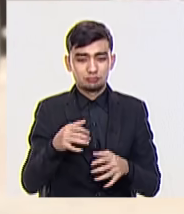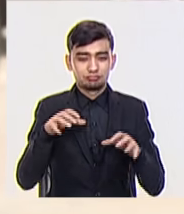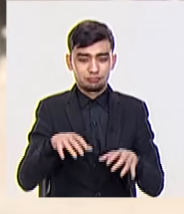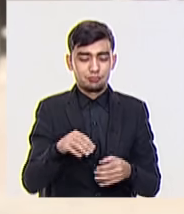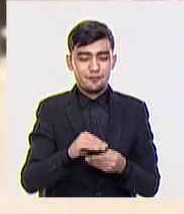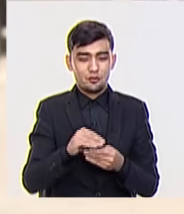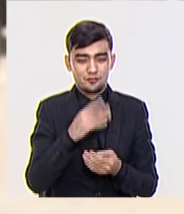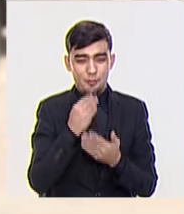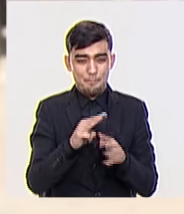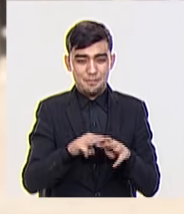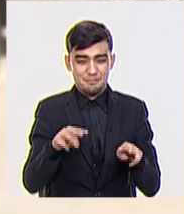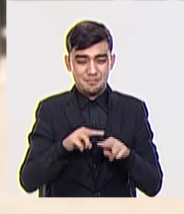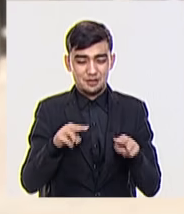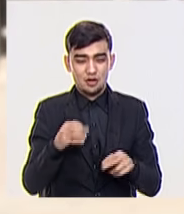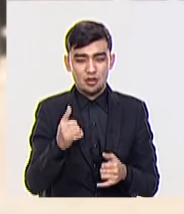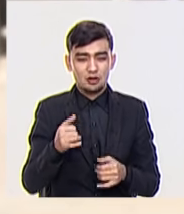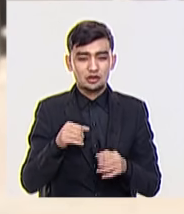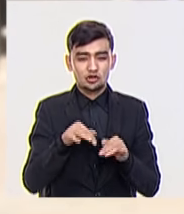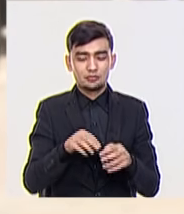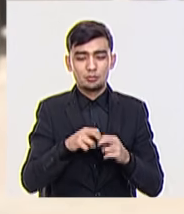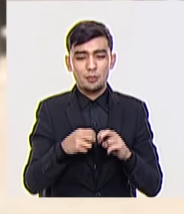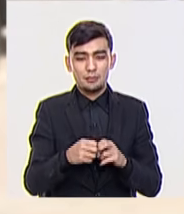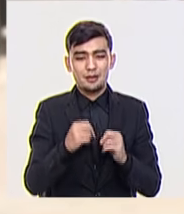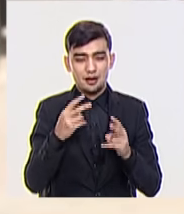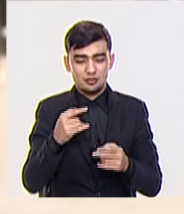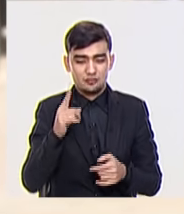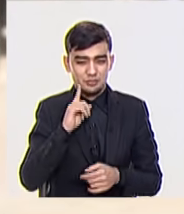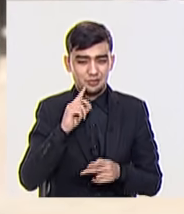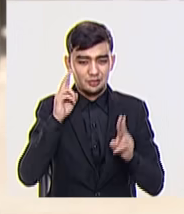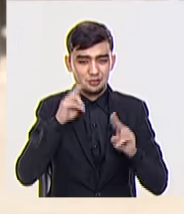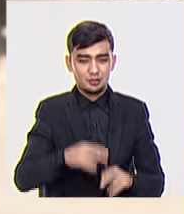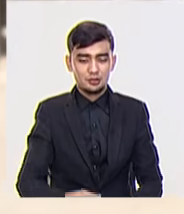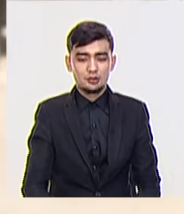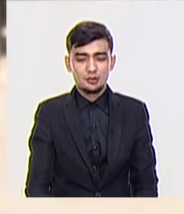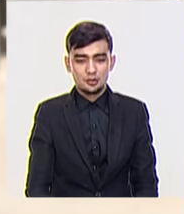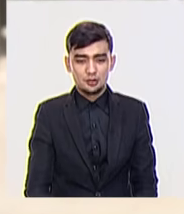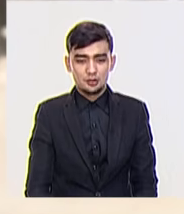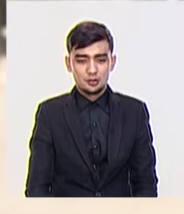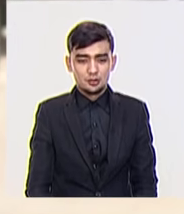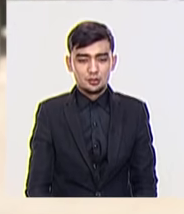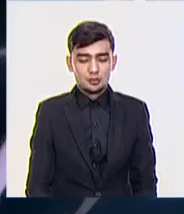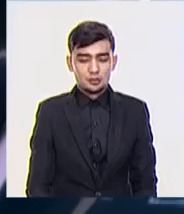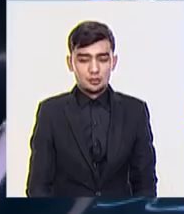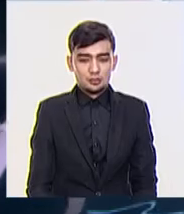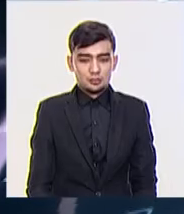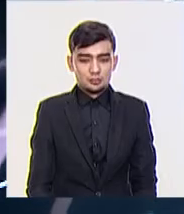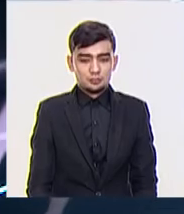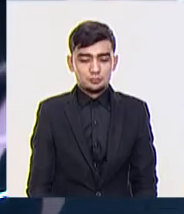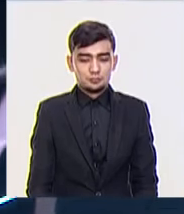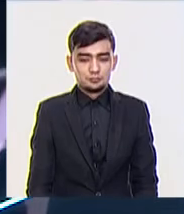шешетіні әзірге белгісіз. Айбар Төлжанұлы, Нұркен Тоқмұрзин, Информбюро, Нұр Сұлтан.